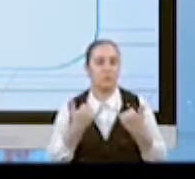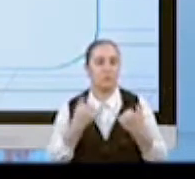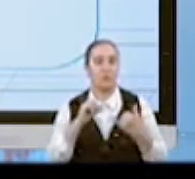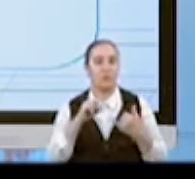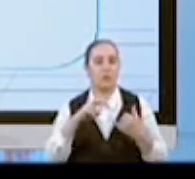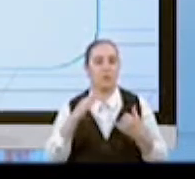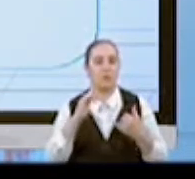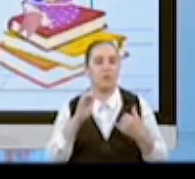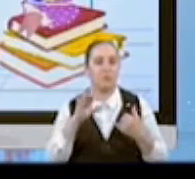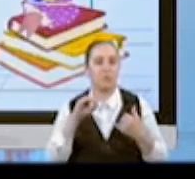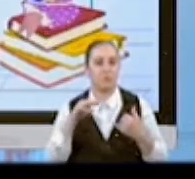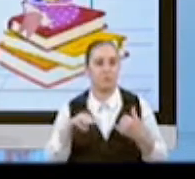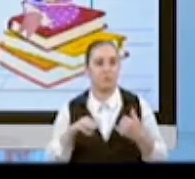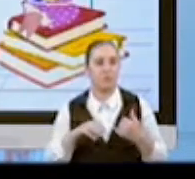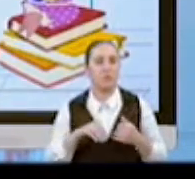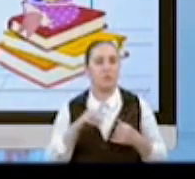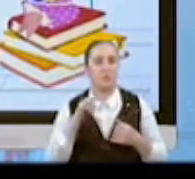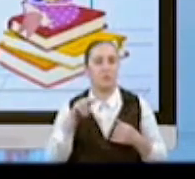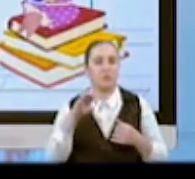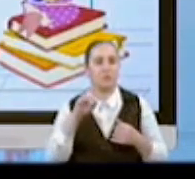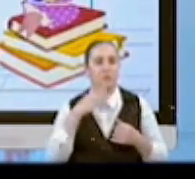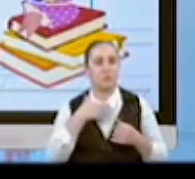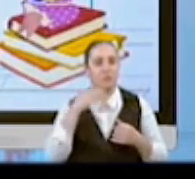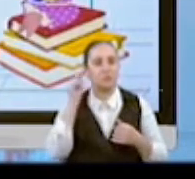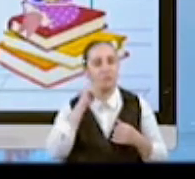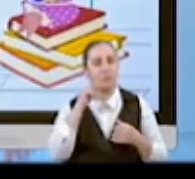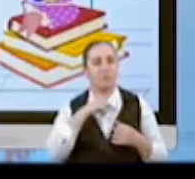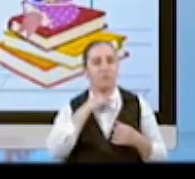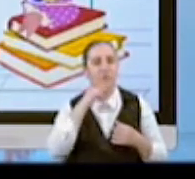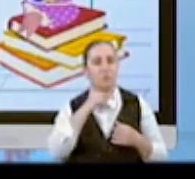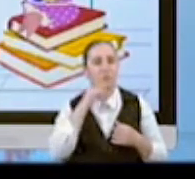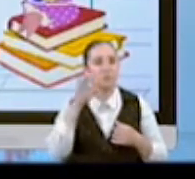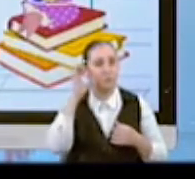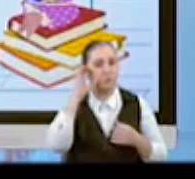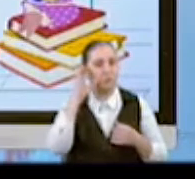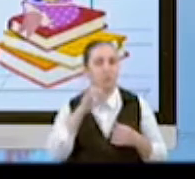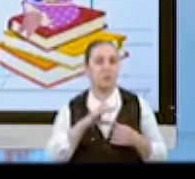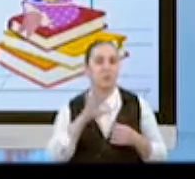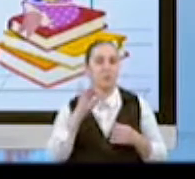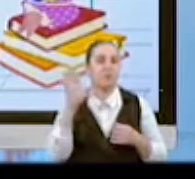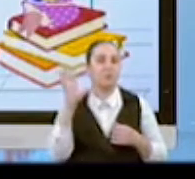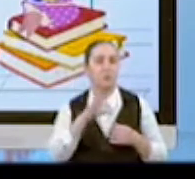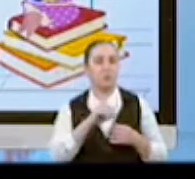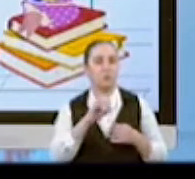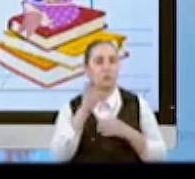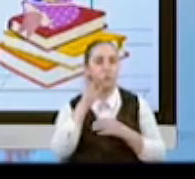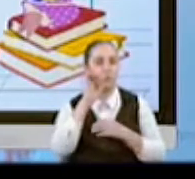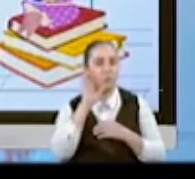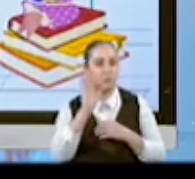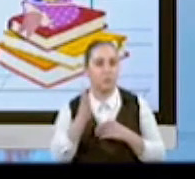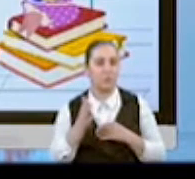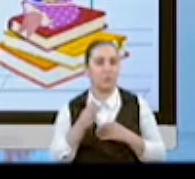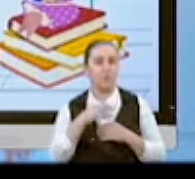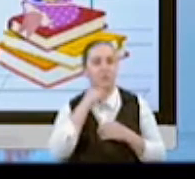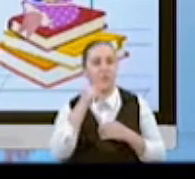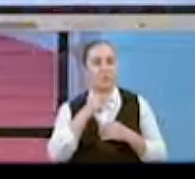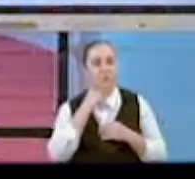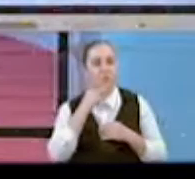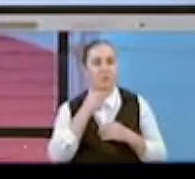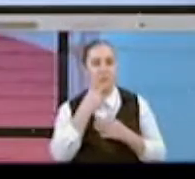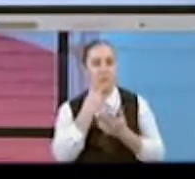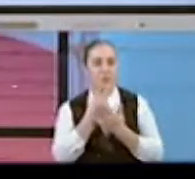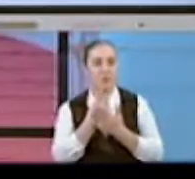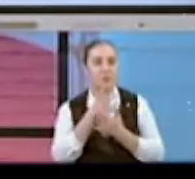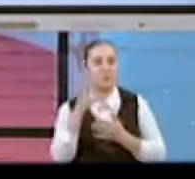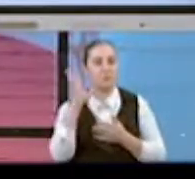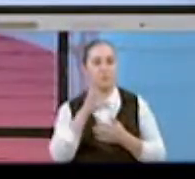– алфавит. Девиз нашего урока – внимательно слушай и все услышишь. Внимательно